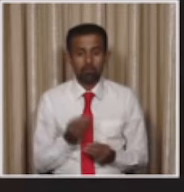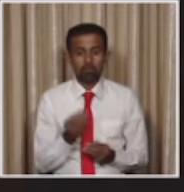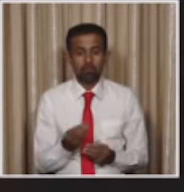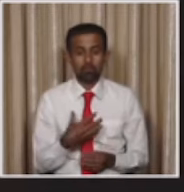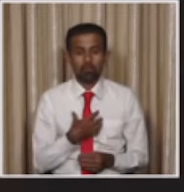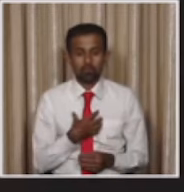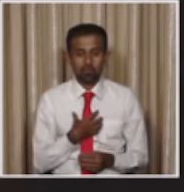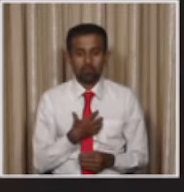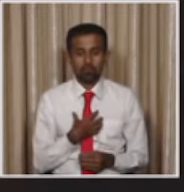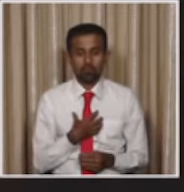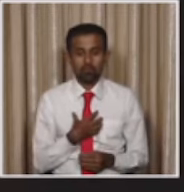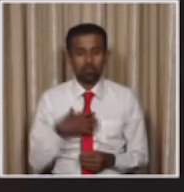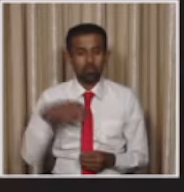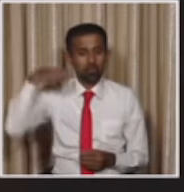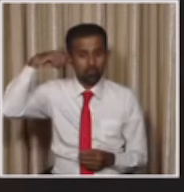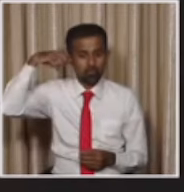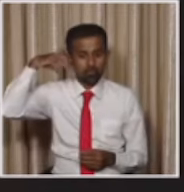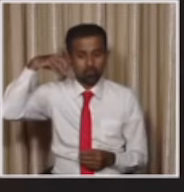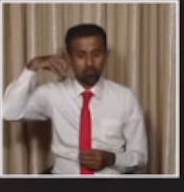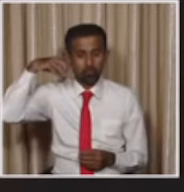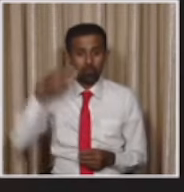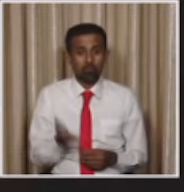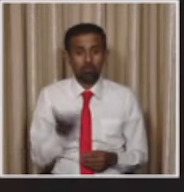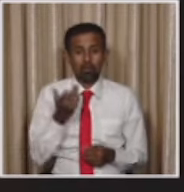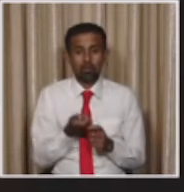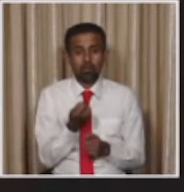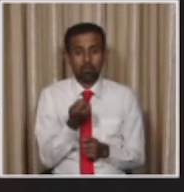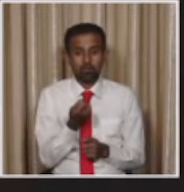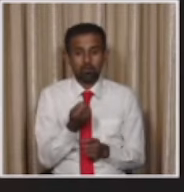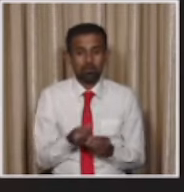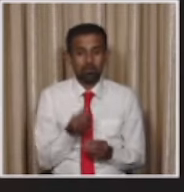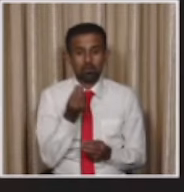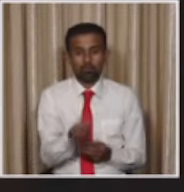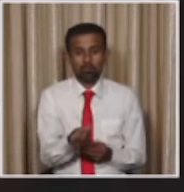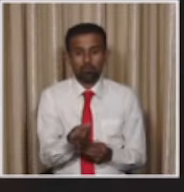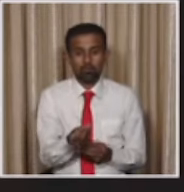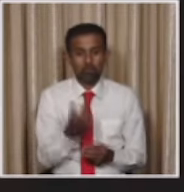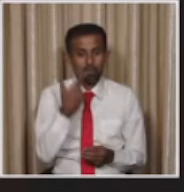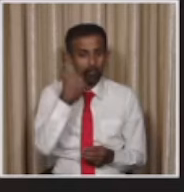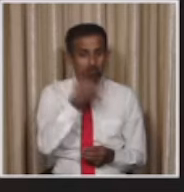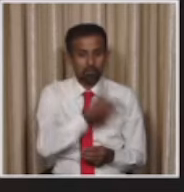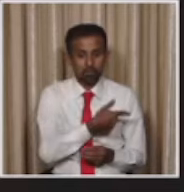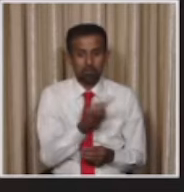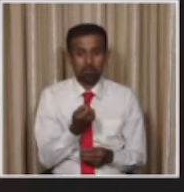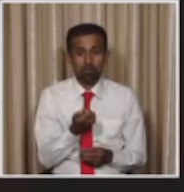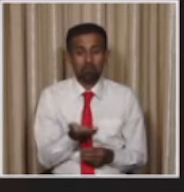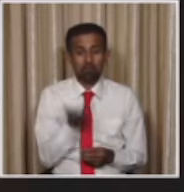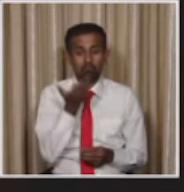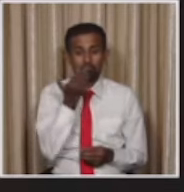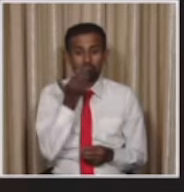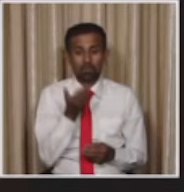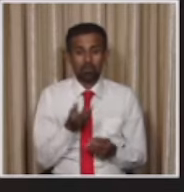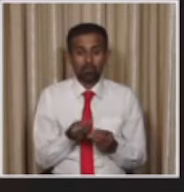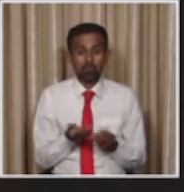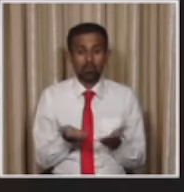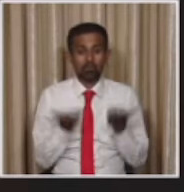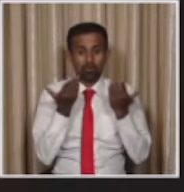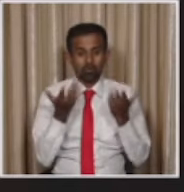වෙද්දි විදුලියට අධික මිලක් දම්මලා ඉන්ධන මිල අධික ඉහළ මිලකට